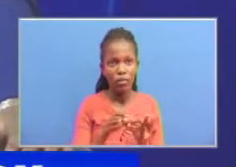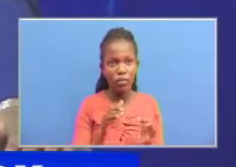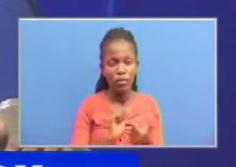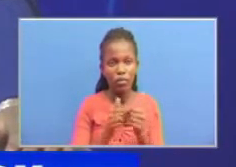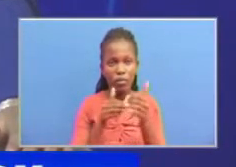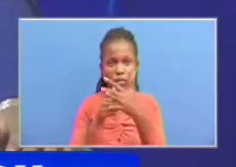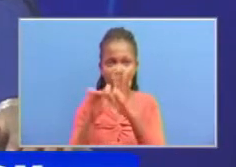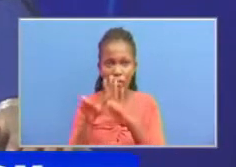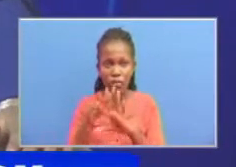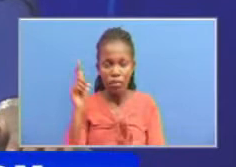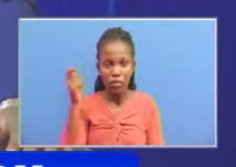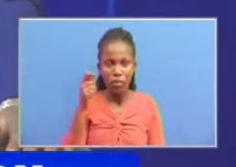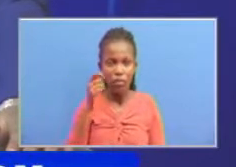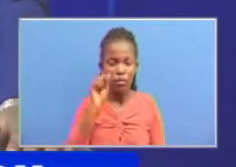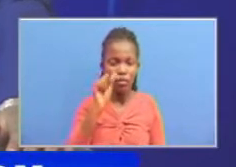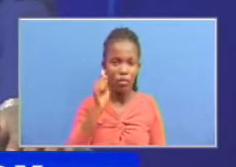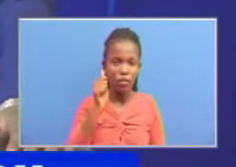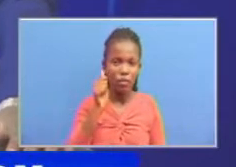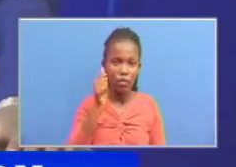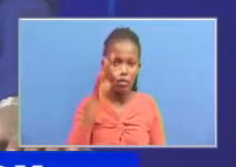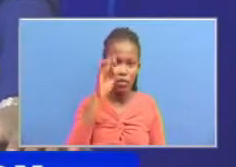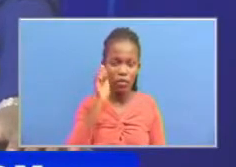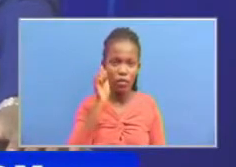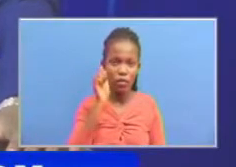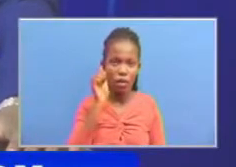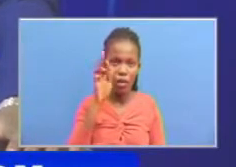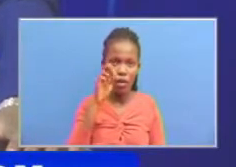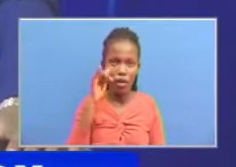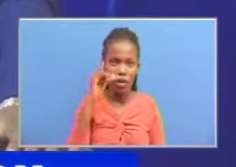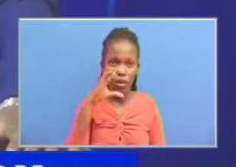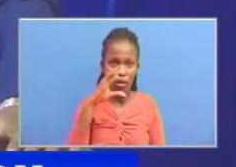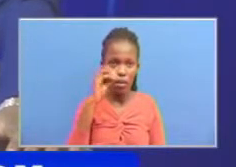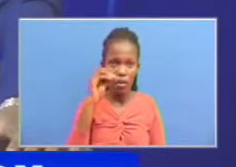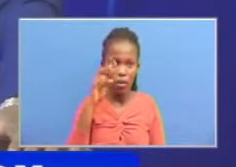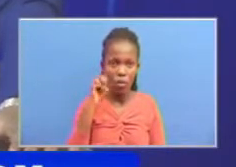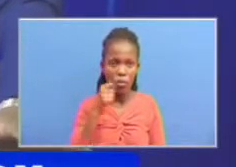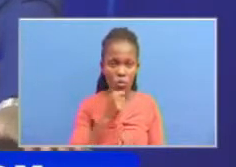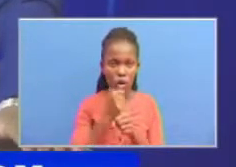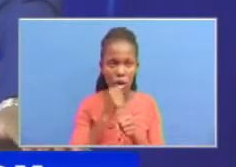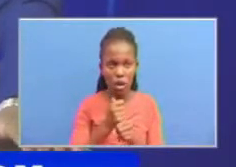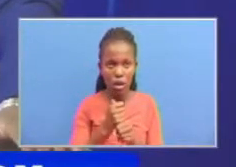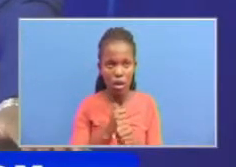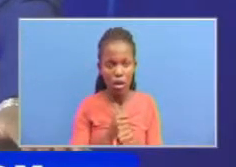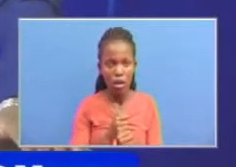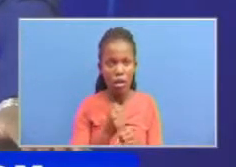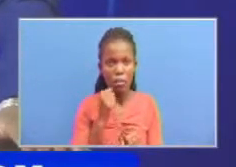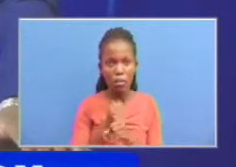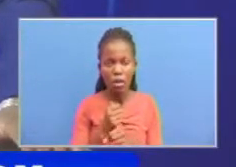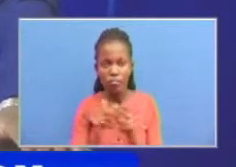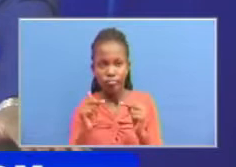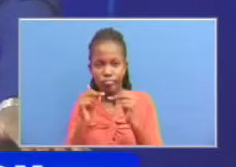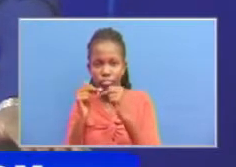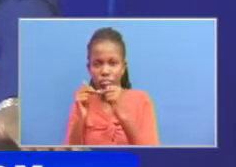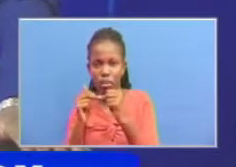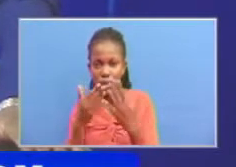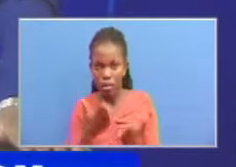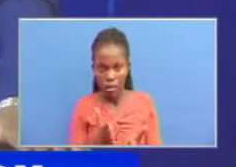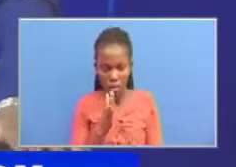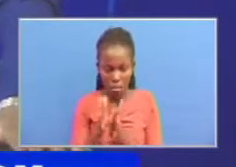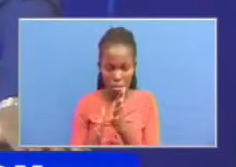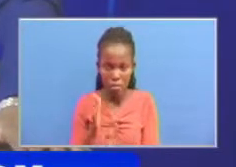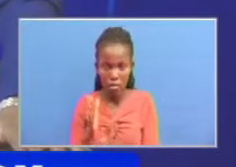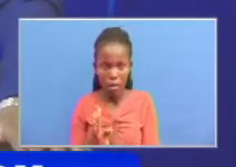wa Kenya kana Safaricom dini wa mivango ya kusovia mawea yulu wa mitandao. Matambia a